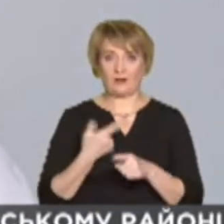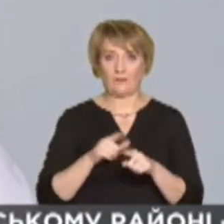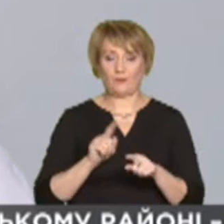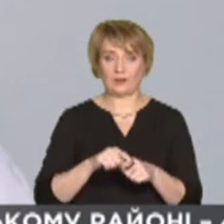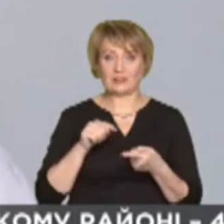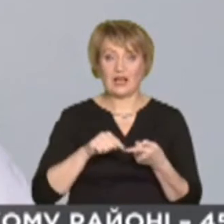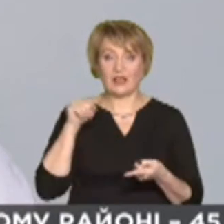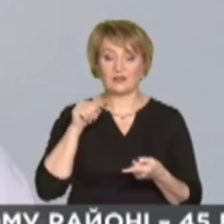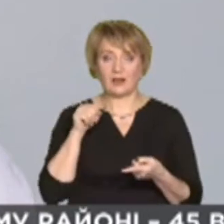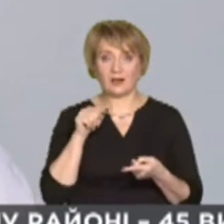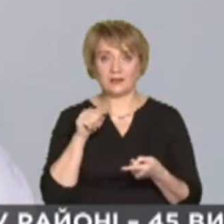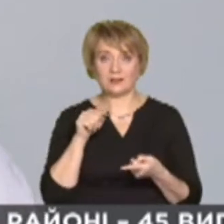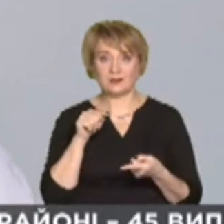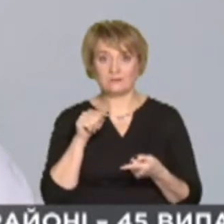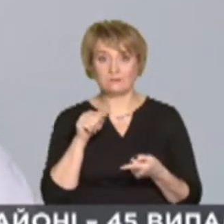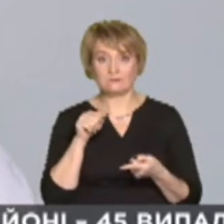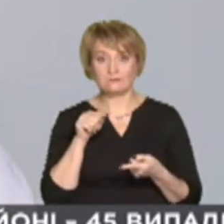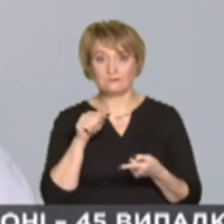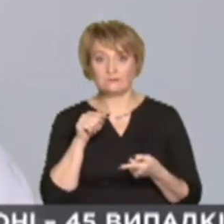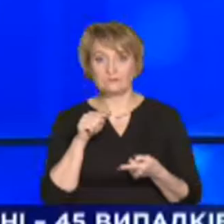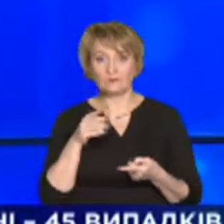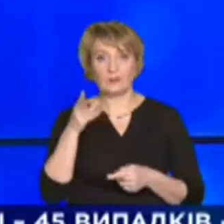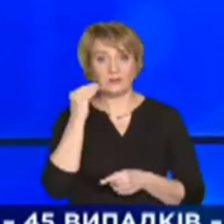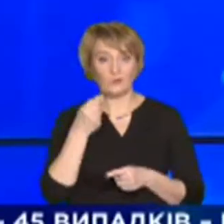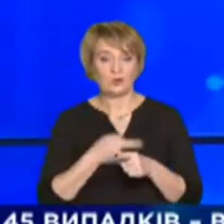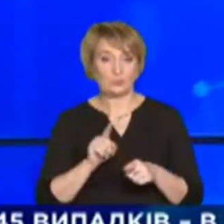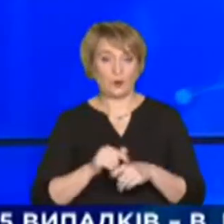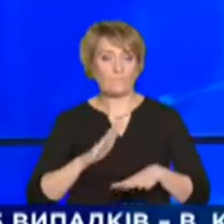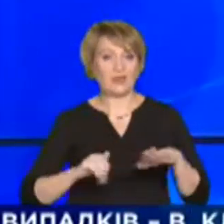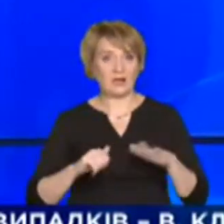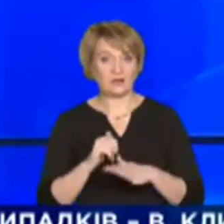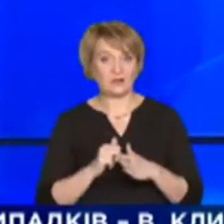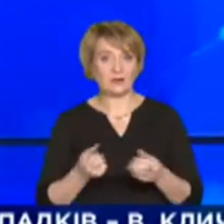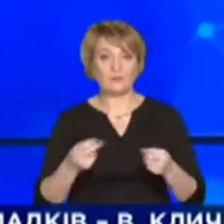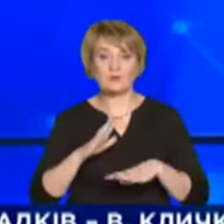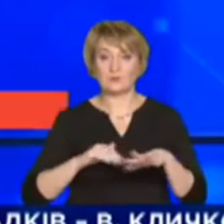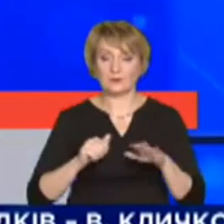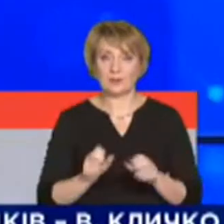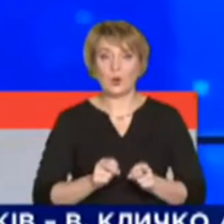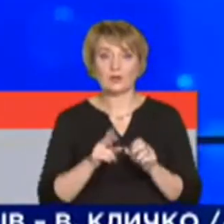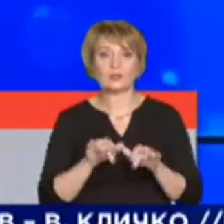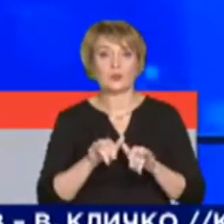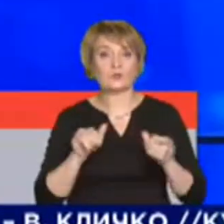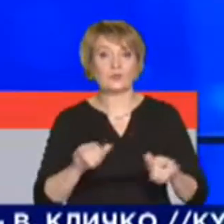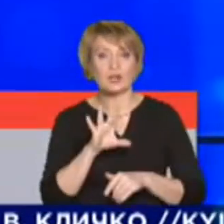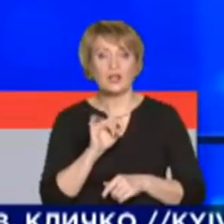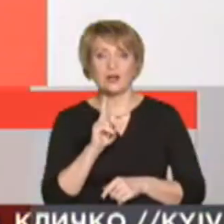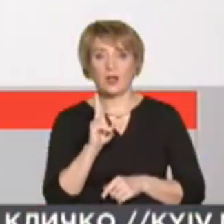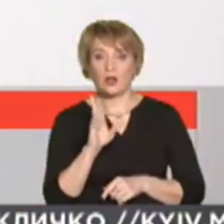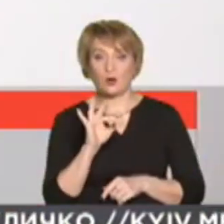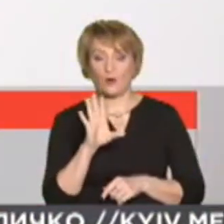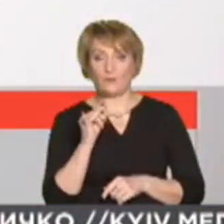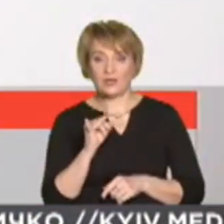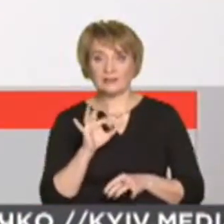аналіз якось приложити до клінічної практики. Окрім спадковості, факторами ризику розвитку ракових захворювань